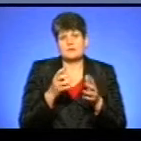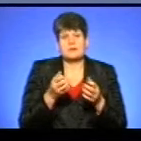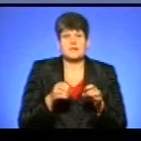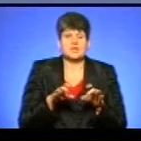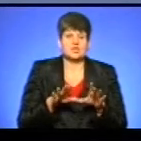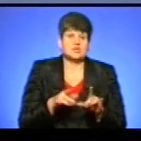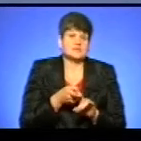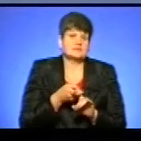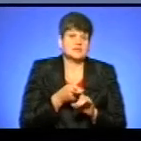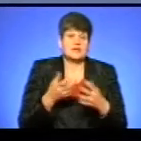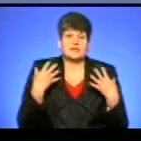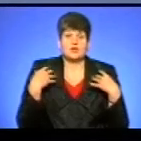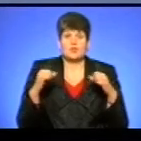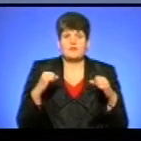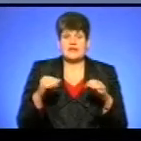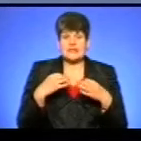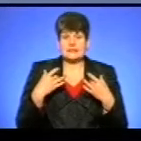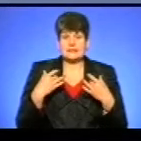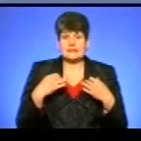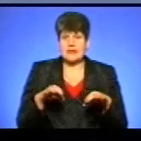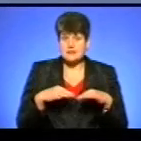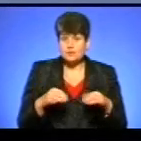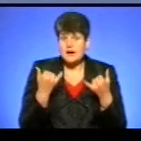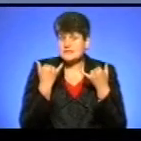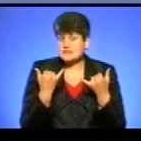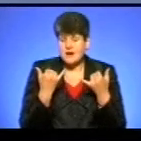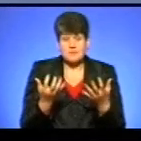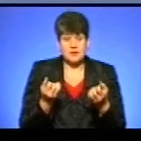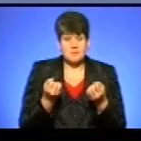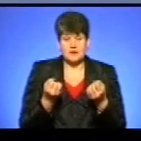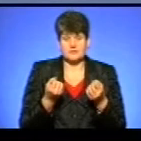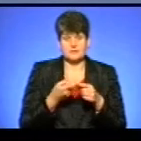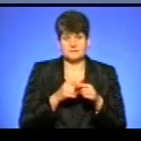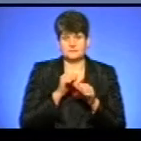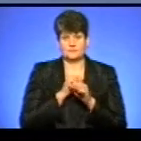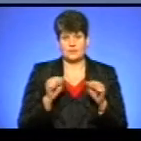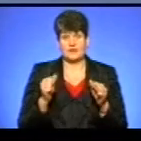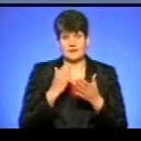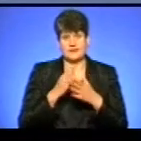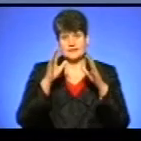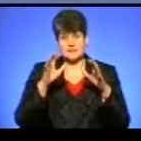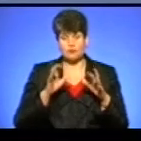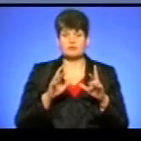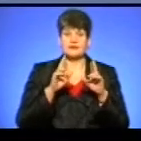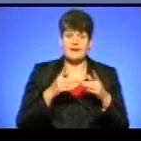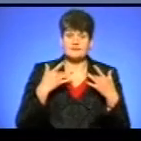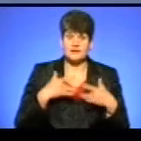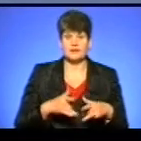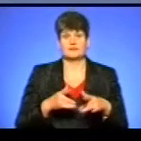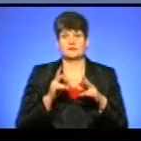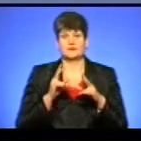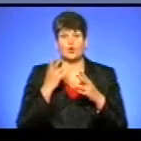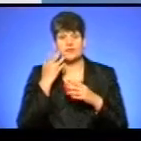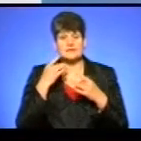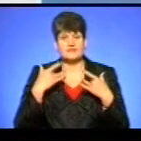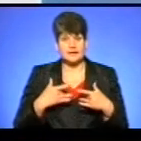стосовно начальника управління транспорту. А зараз просто приймати на емоціях, ну, є якісь закони, які регламентують, коли можна звільняти, як звільняти, на яких підставах. І